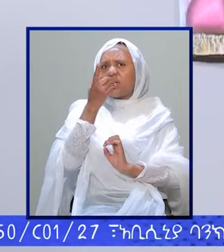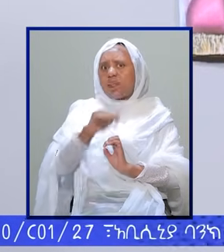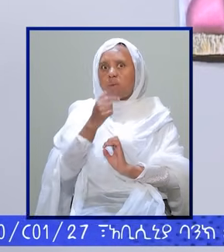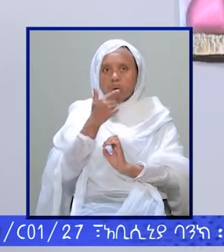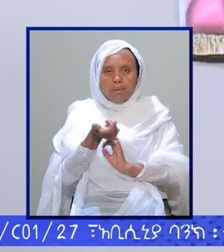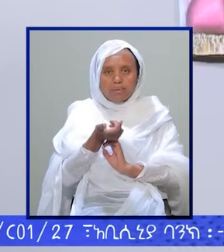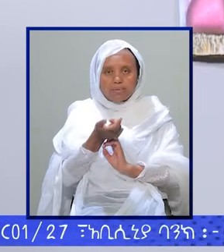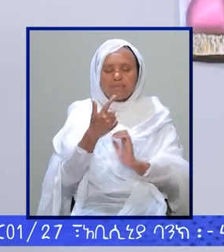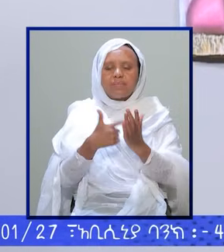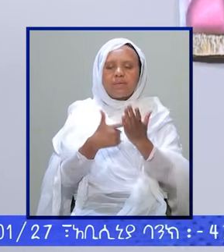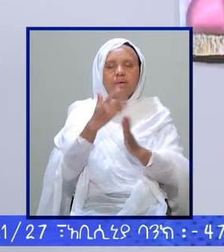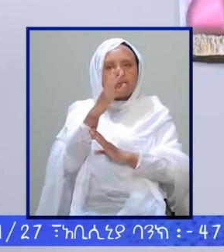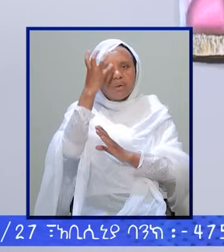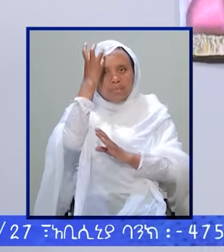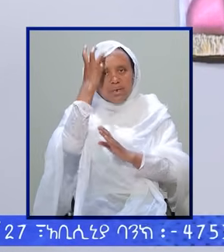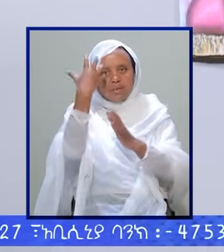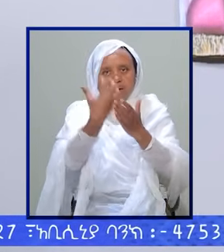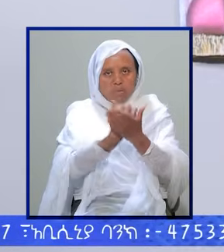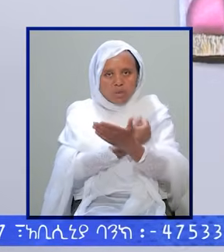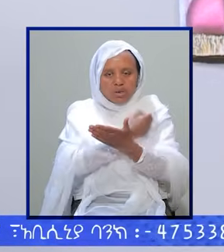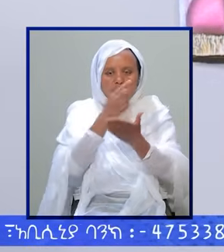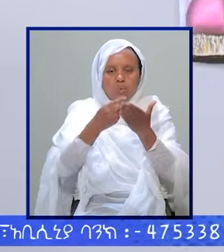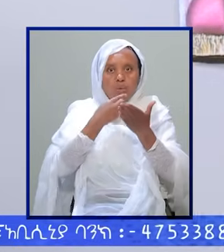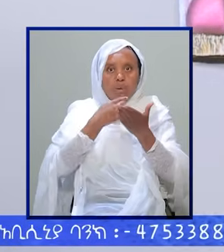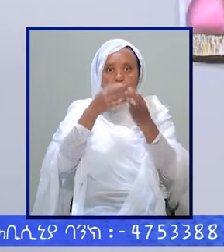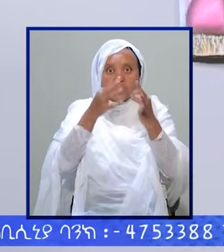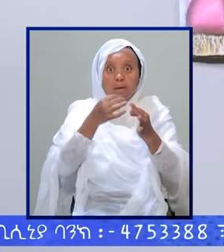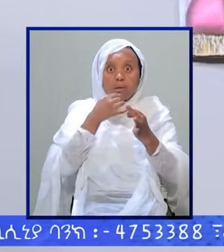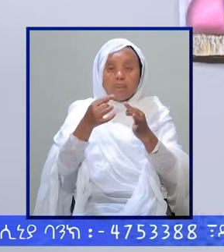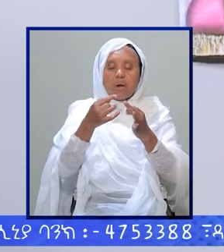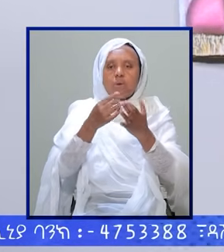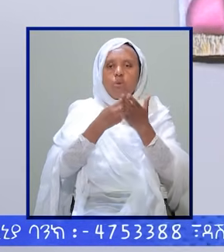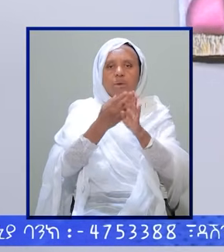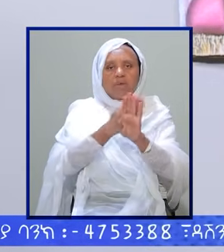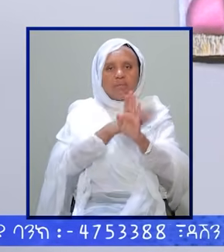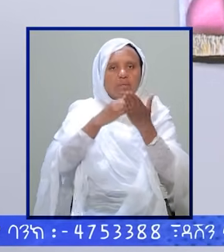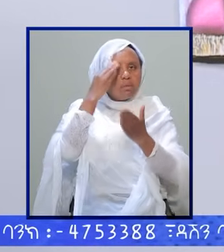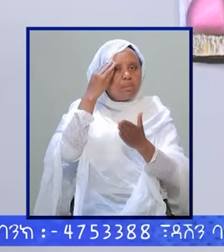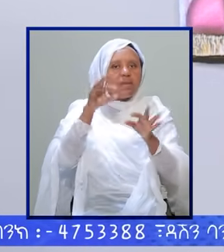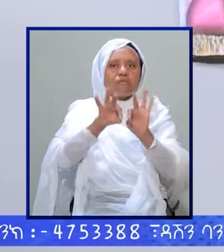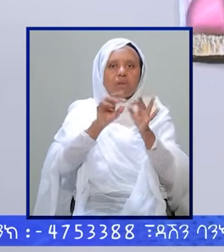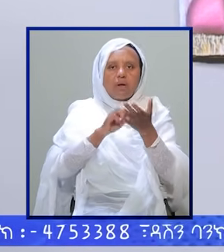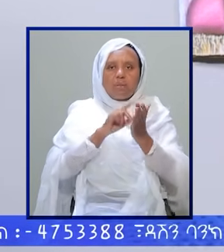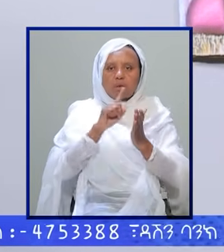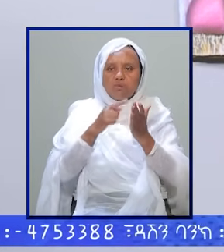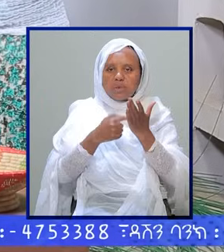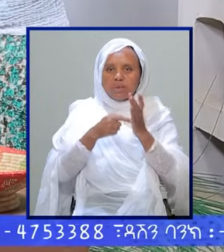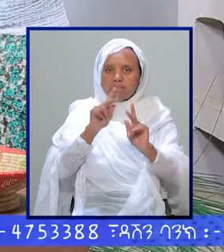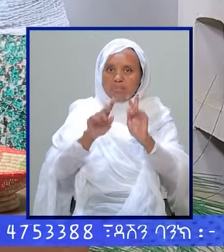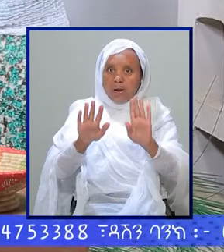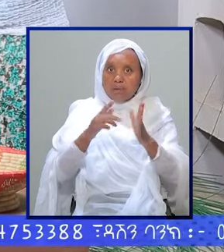ይላል። ስለዚህ የእግዚአብሔርን መንግስት ለመውረስ ቁርባን ወሳኝ ነው ካልን ከቁርባን በፊት ደግሞ ትምህርት ያስፈልጋል ማለት ነው። ስለዚህ